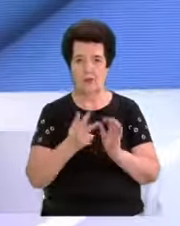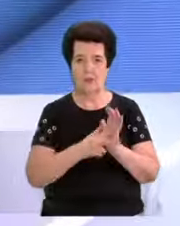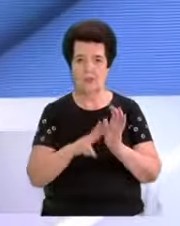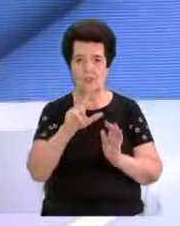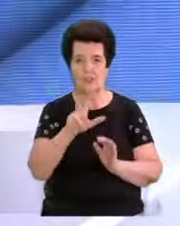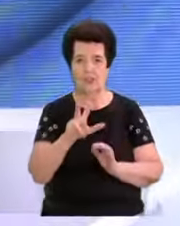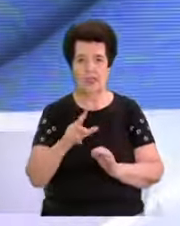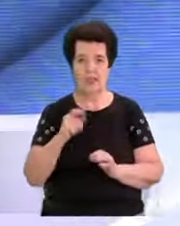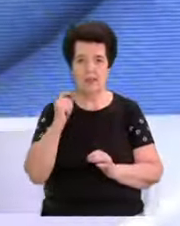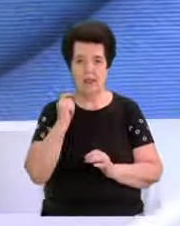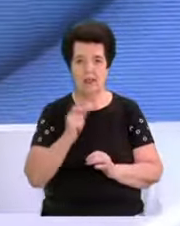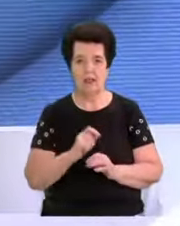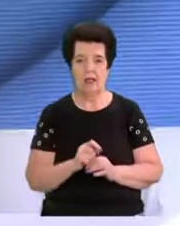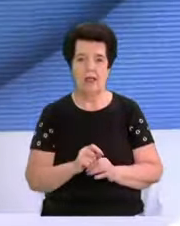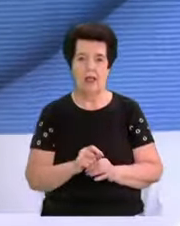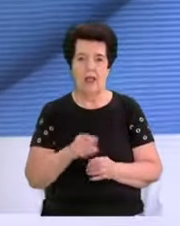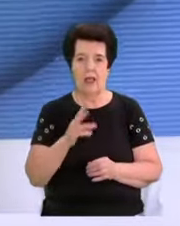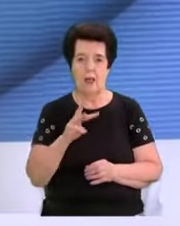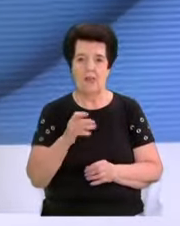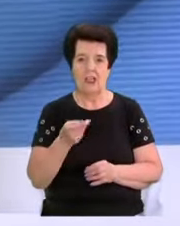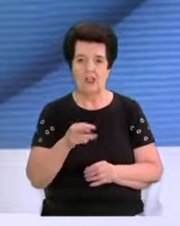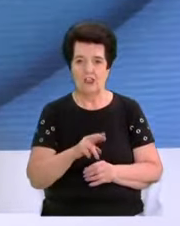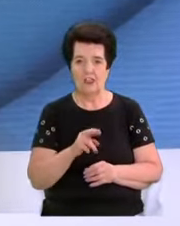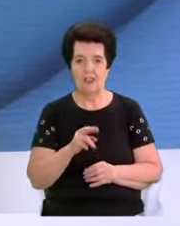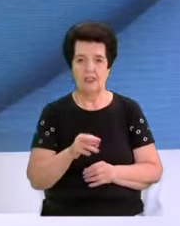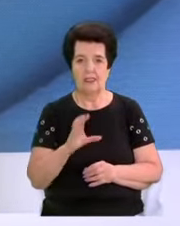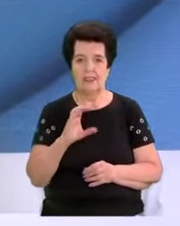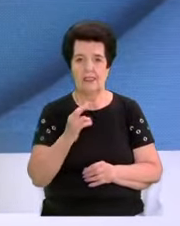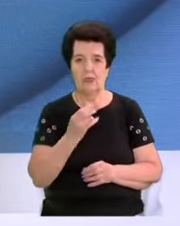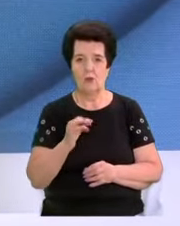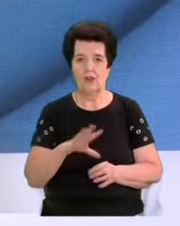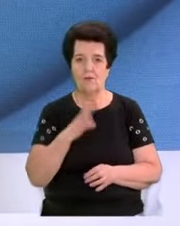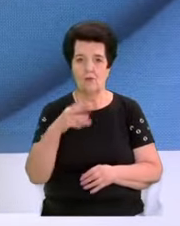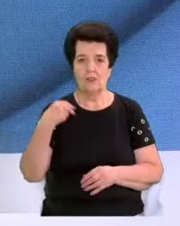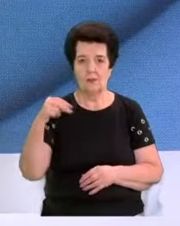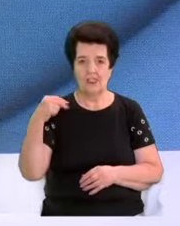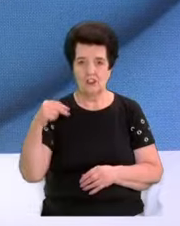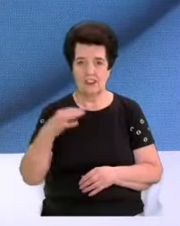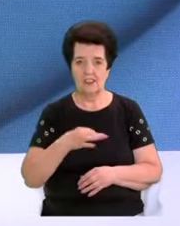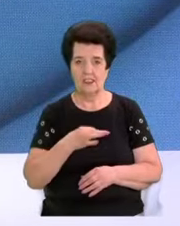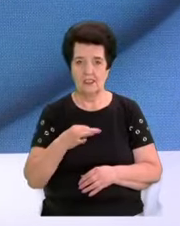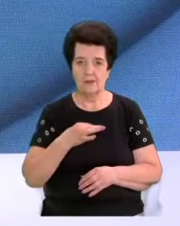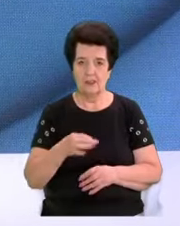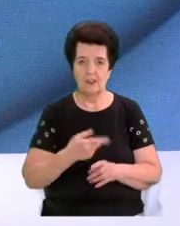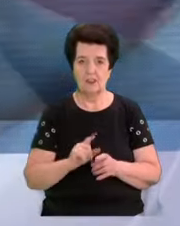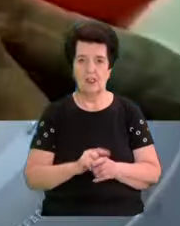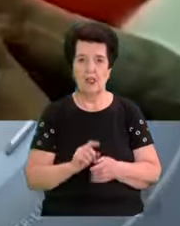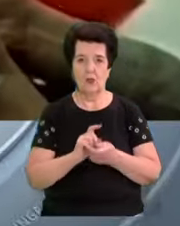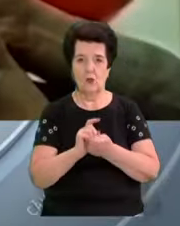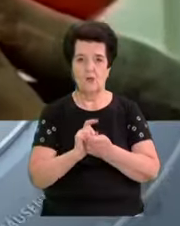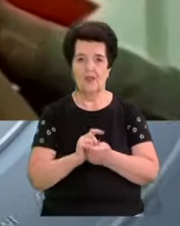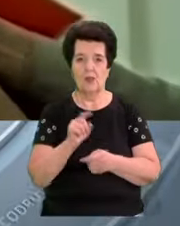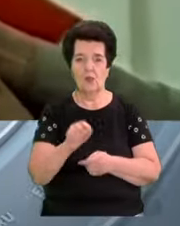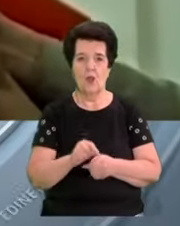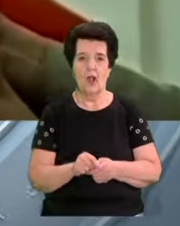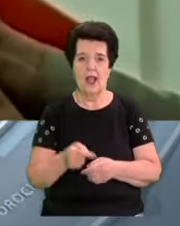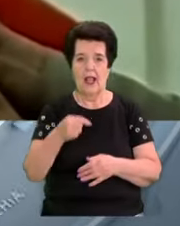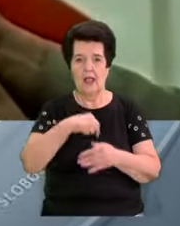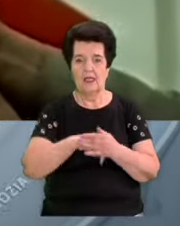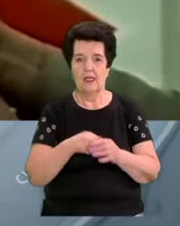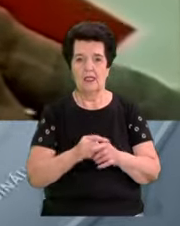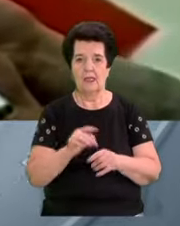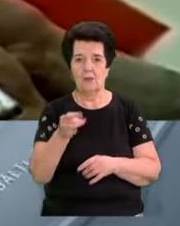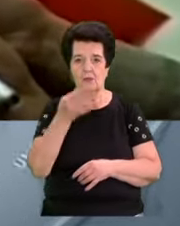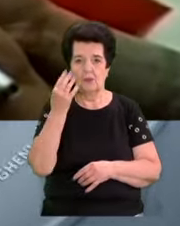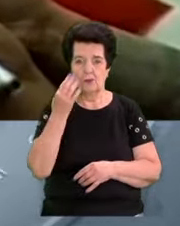boală incurabilă. Mircea Snegur a fost președintele independenței și al luptei pentru integritatea Republicii Moldova. A fost un om